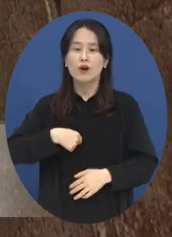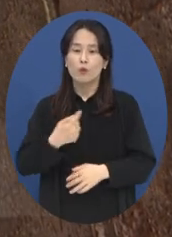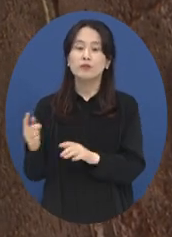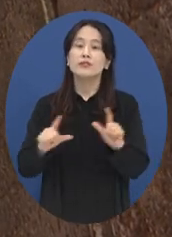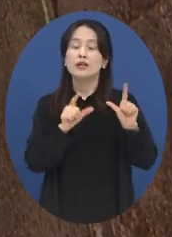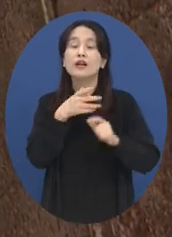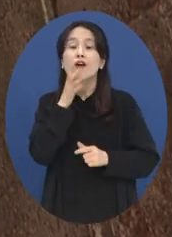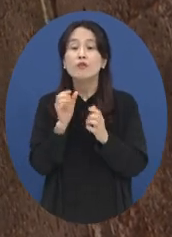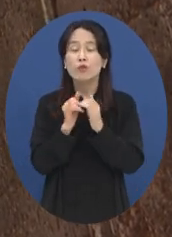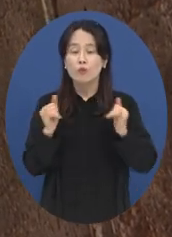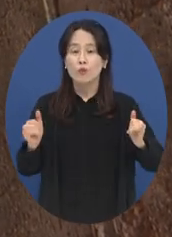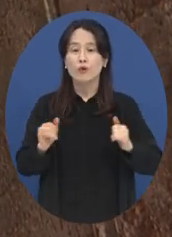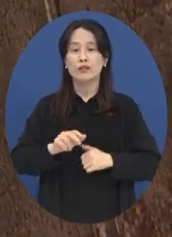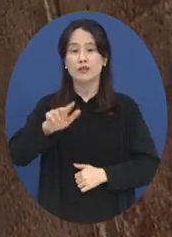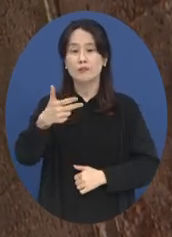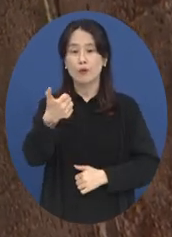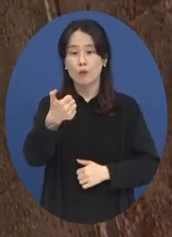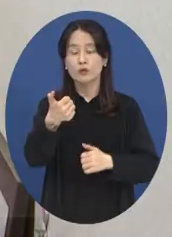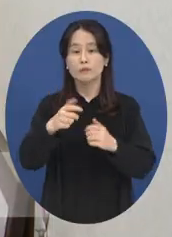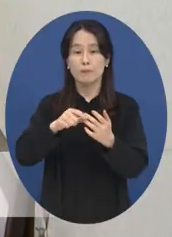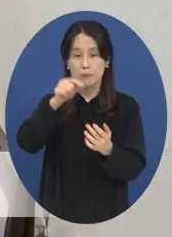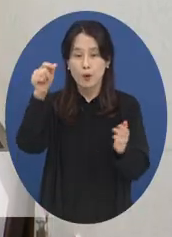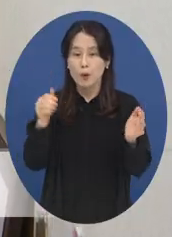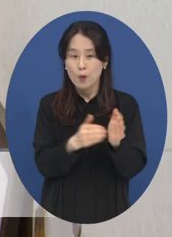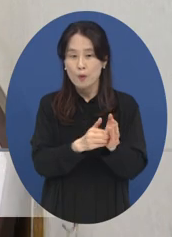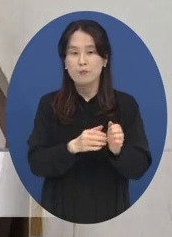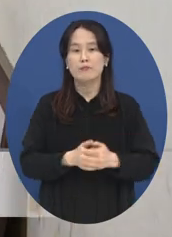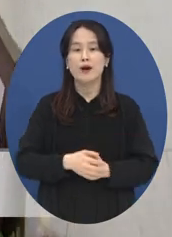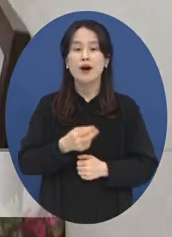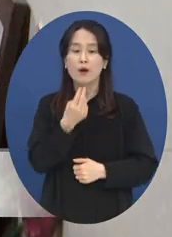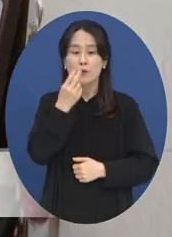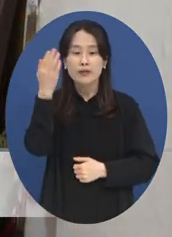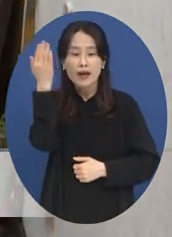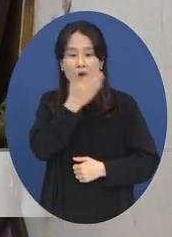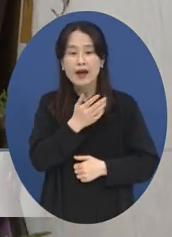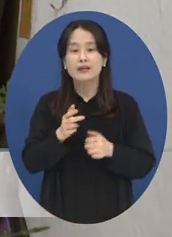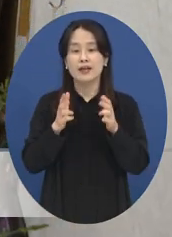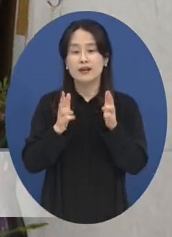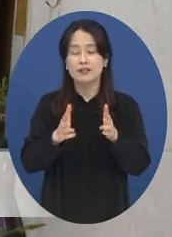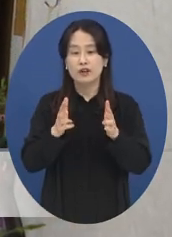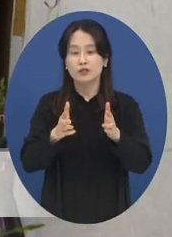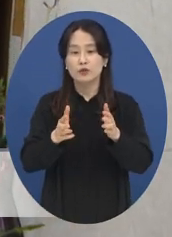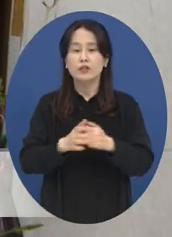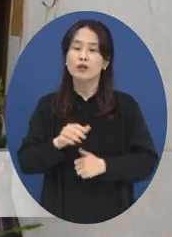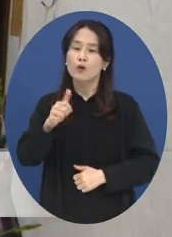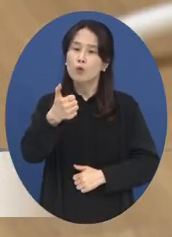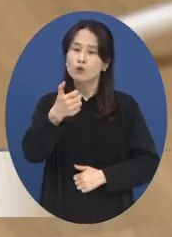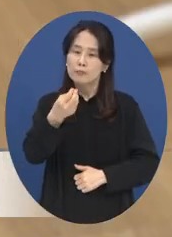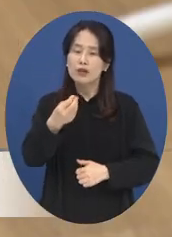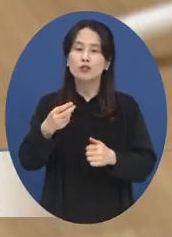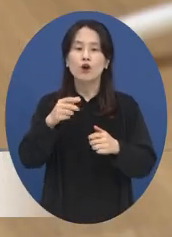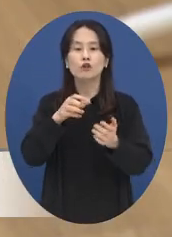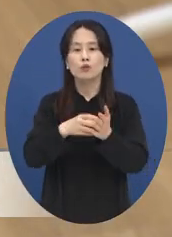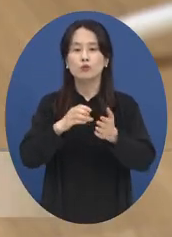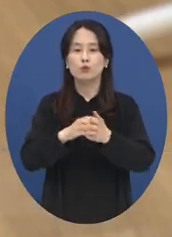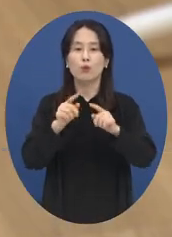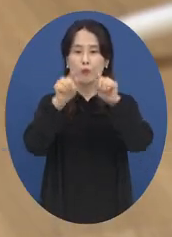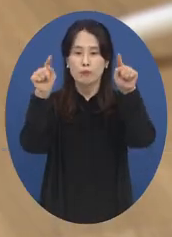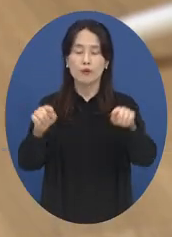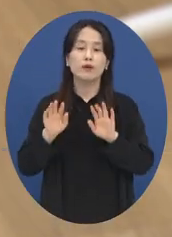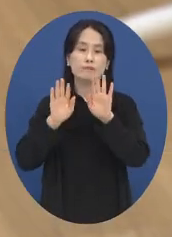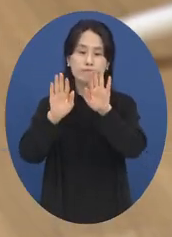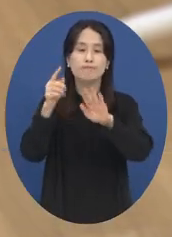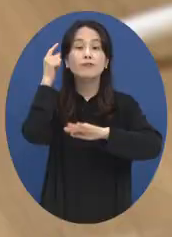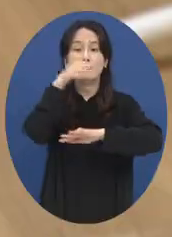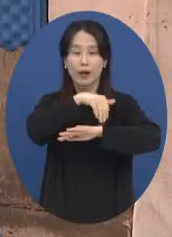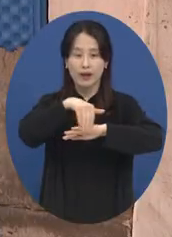중 거동이 불편한 실 150 가구를 선착 스키 세가와 공기 정화 기능의 갖춘 오스만 원 상당의 벽걸이형 에어컨을 설치할